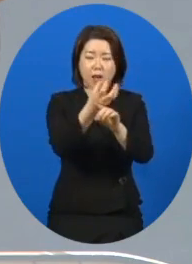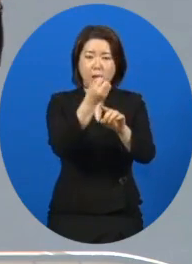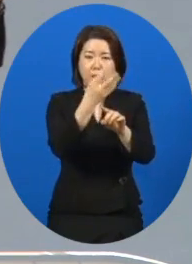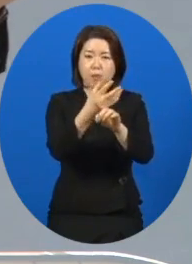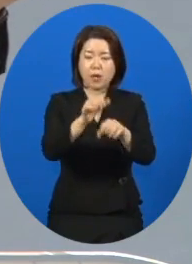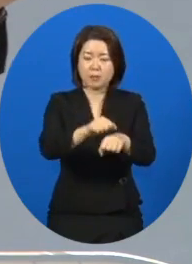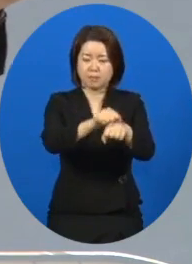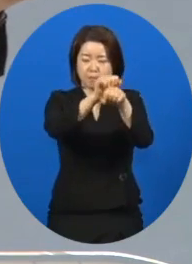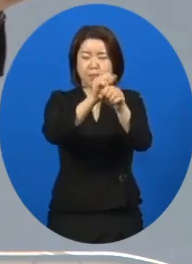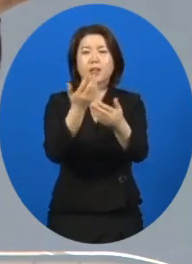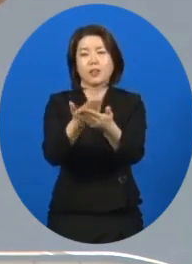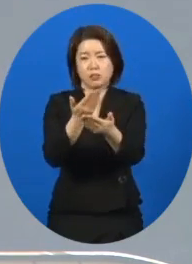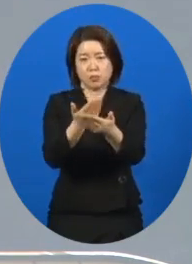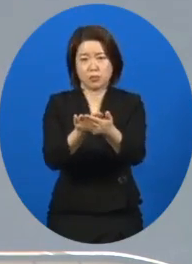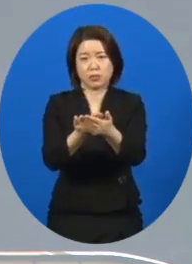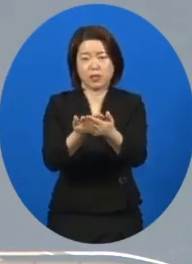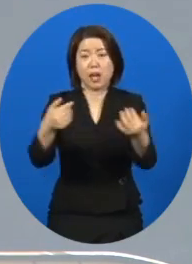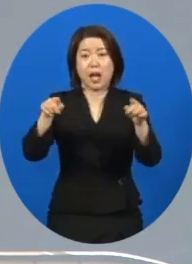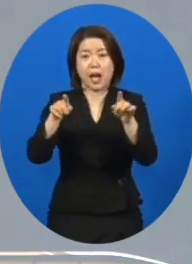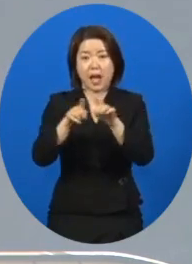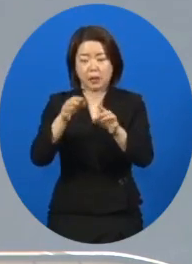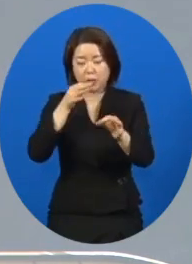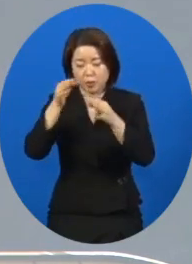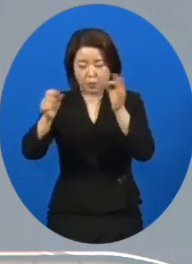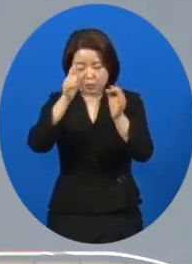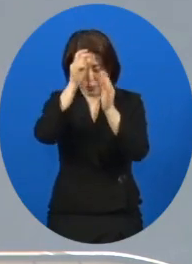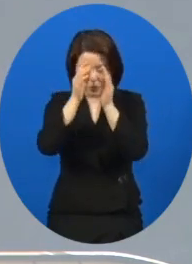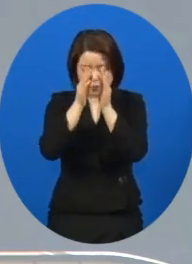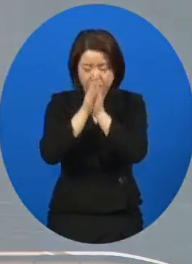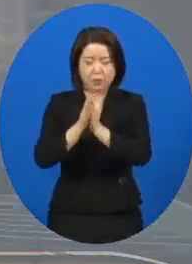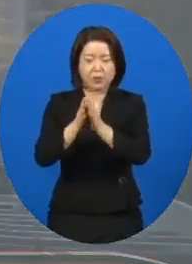보화가 있게 해 주시옵소서. 우리 다 같이 통성으로 기도하겠습니다.